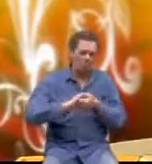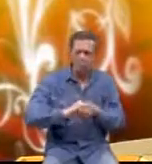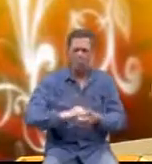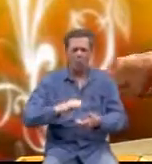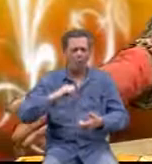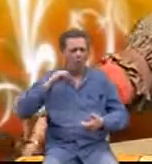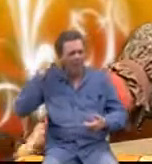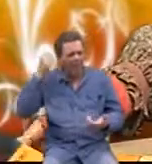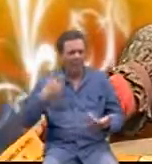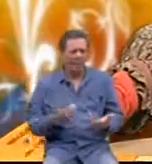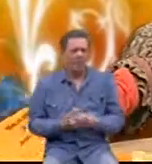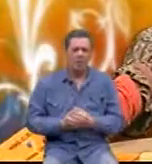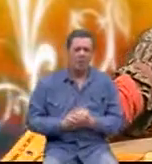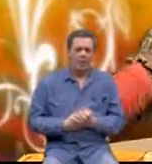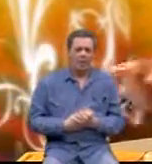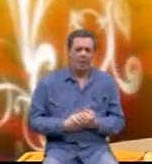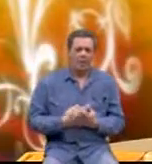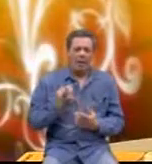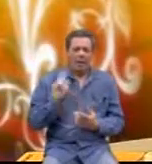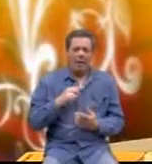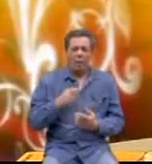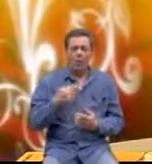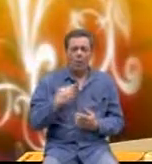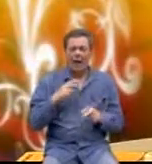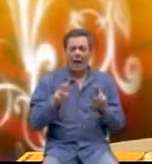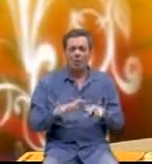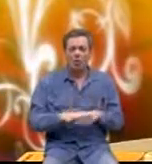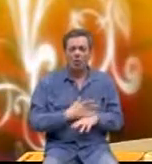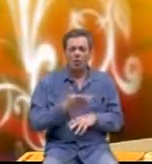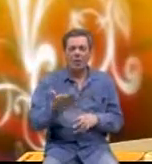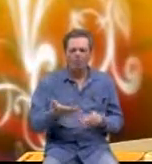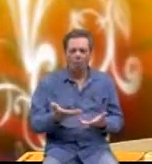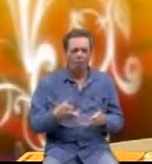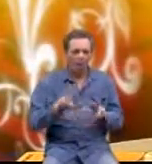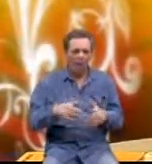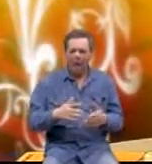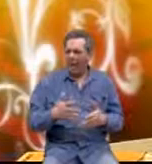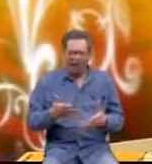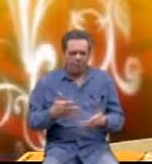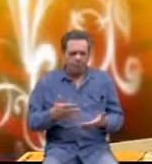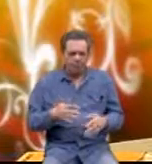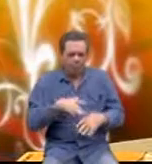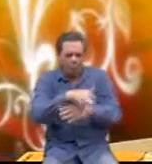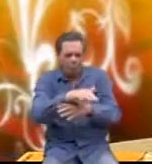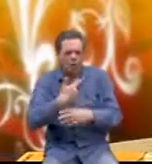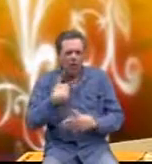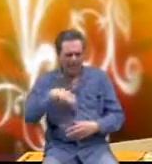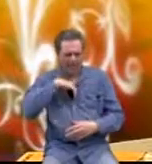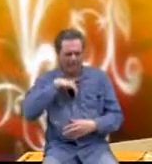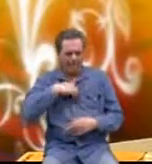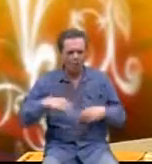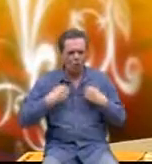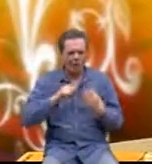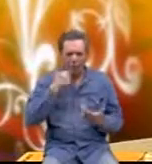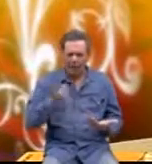neke igrice, kao što ćemo vidjeti, nego zaista ja imam osjećaj da to djeluje na psihičko zdravlje čovjeka. Da je ispunjen,